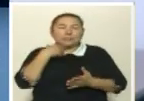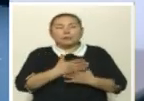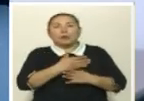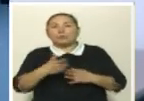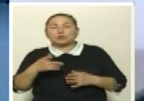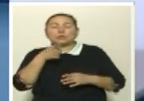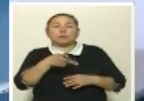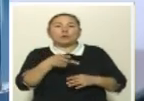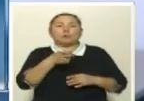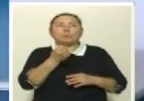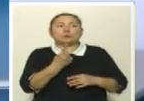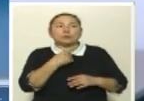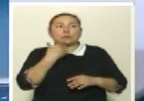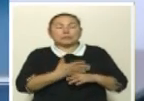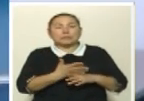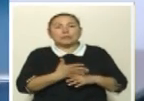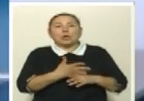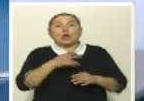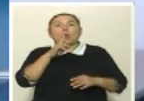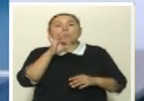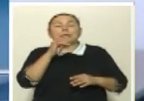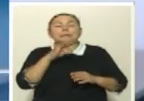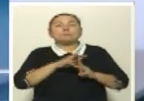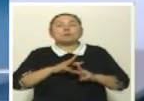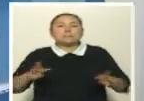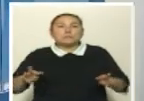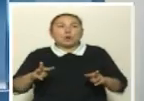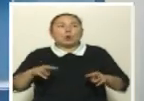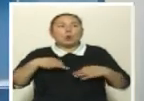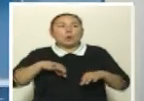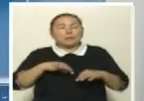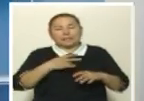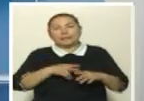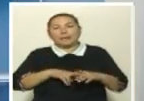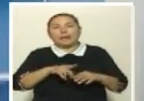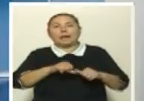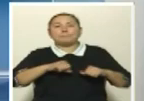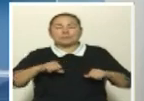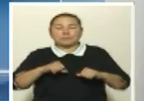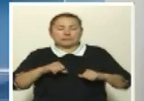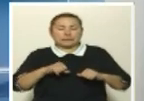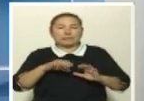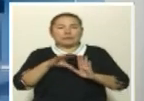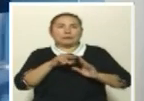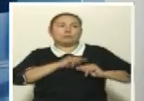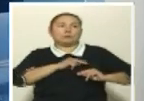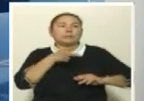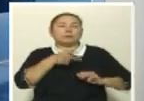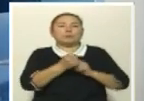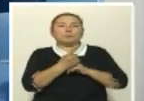201021 республика коммуникаци министр Коми